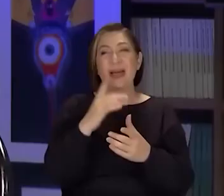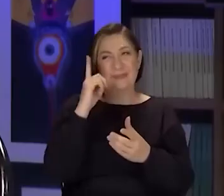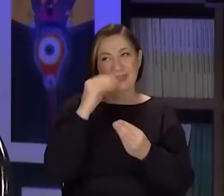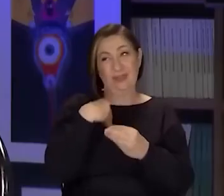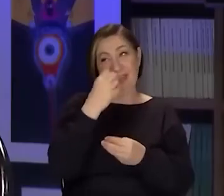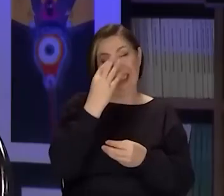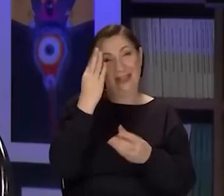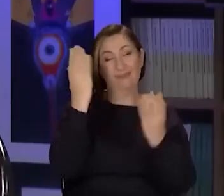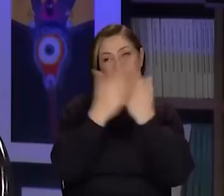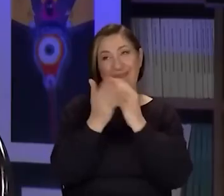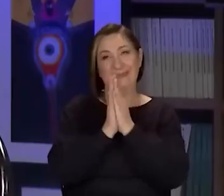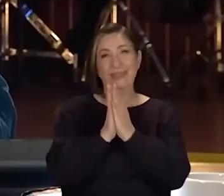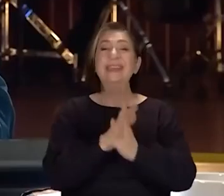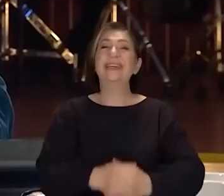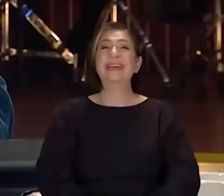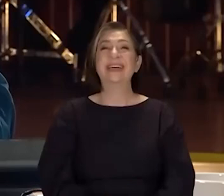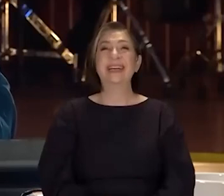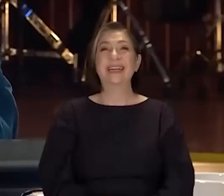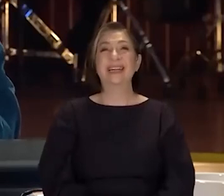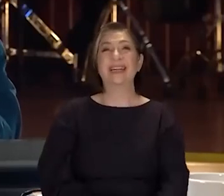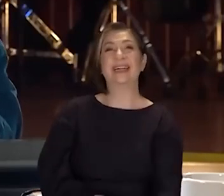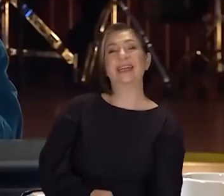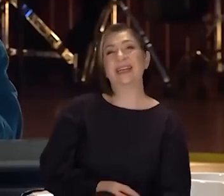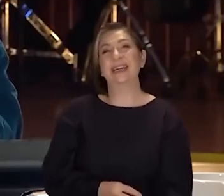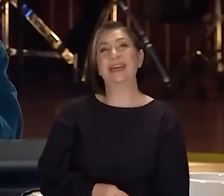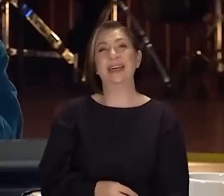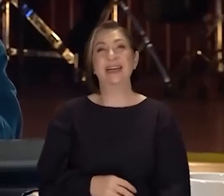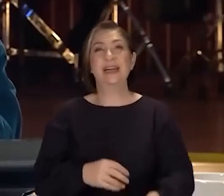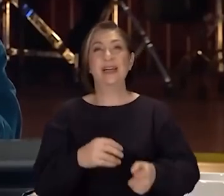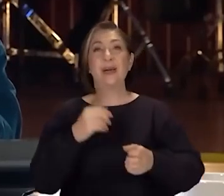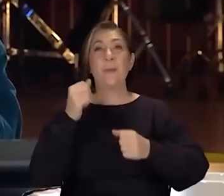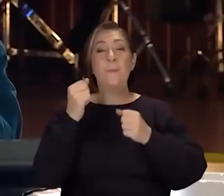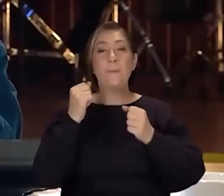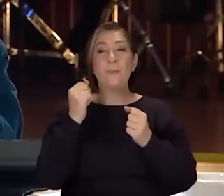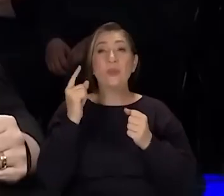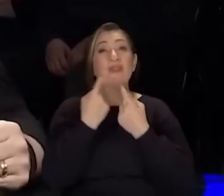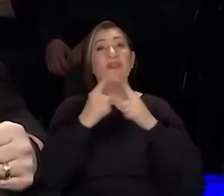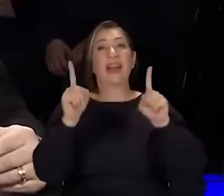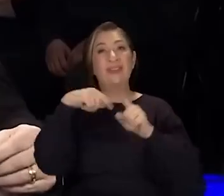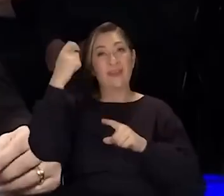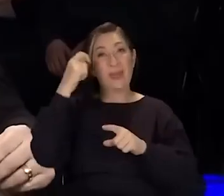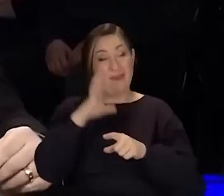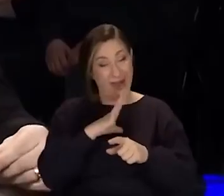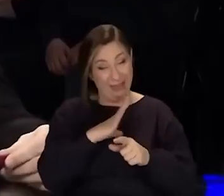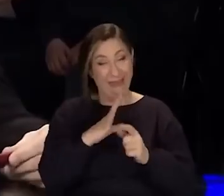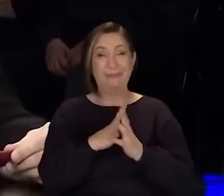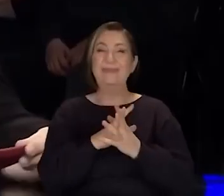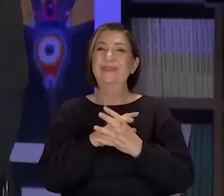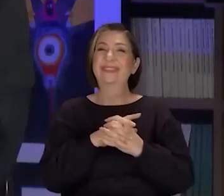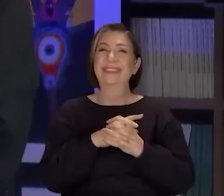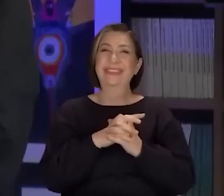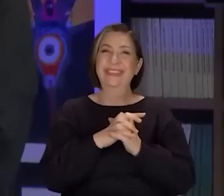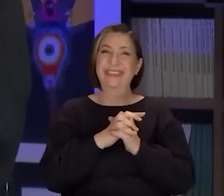çiçek anladım. Ondan sonra ne var? Üçü bir arada maraton diye. Maraton filmler vardı zamanında. Evet.